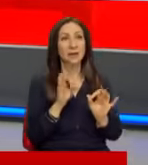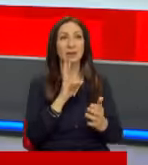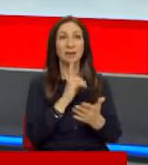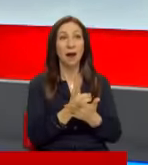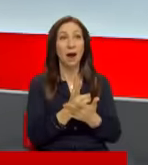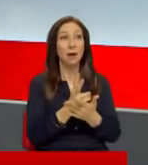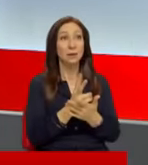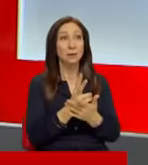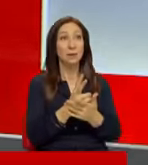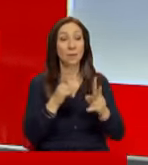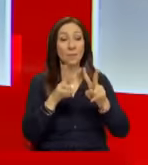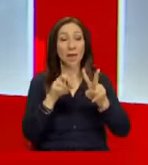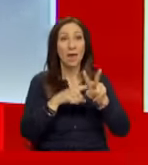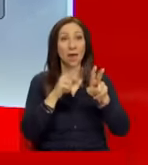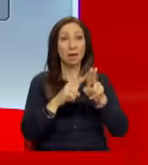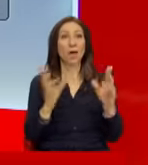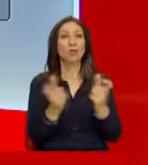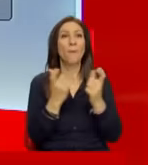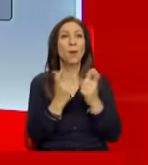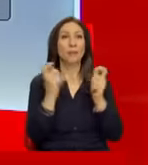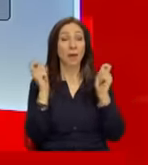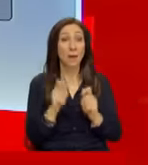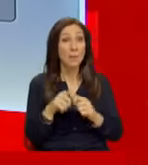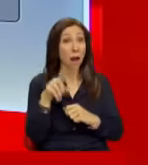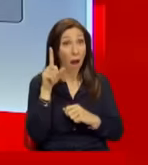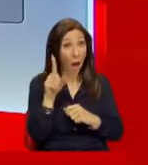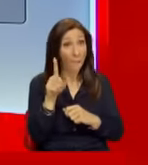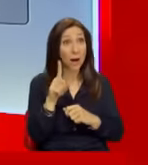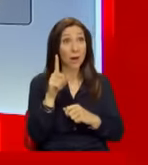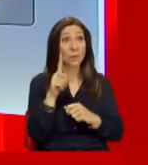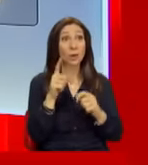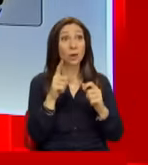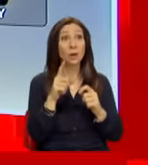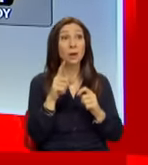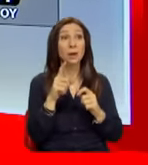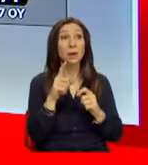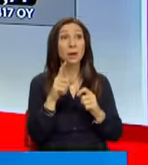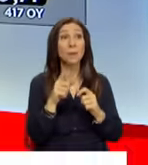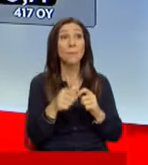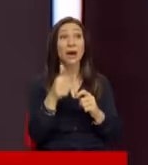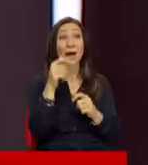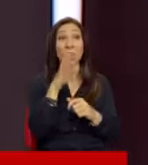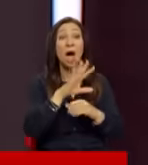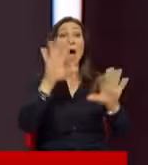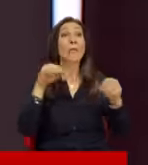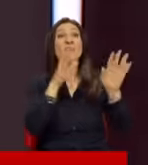karar organı MYK'sını topladı. Ama bir o toplantıda... Herkes oradaymış. Bakanlar